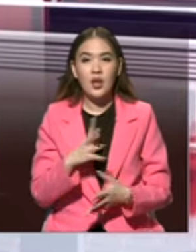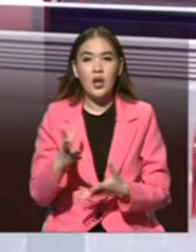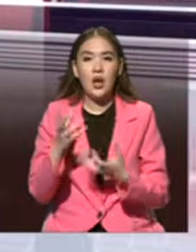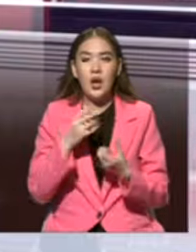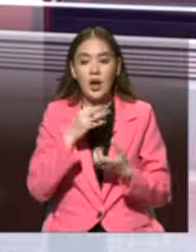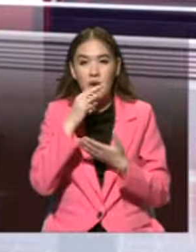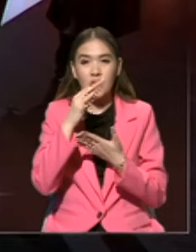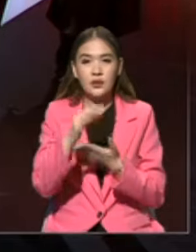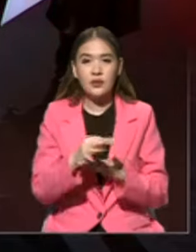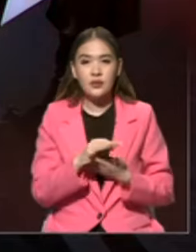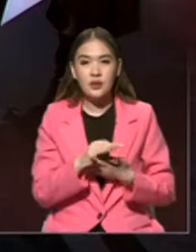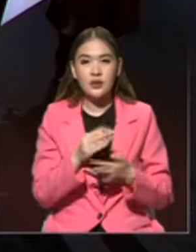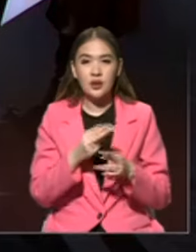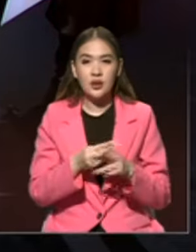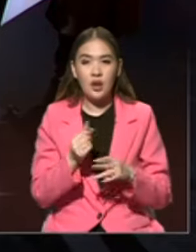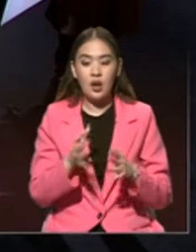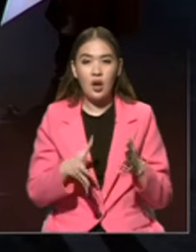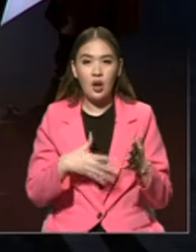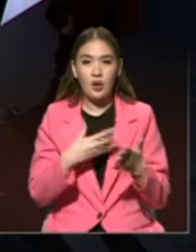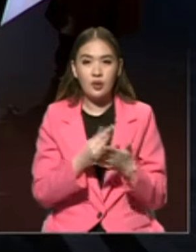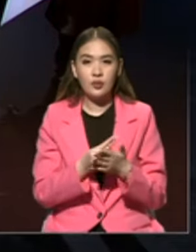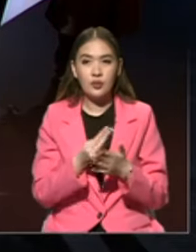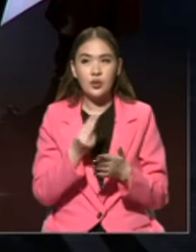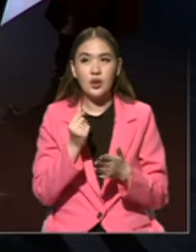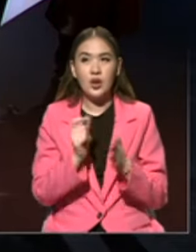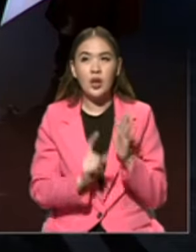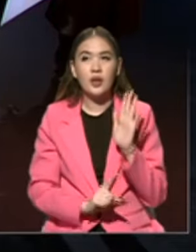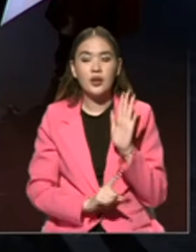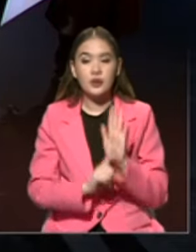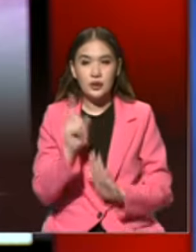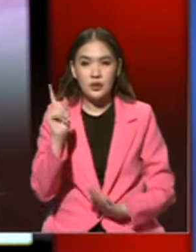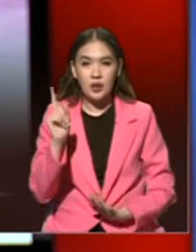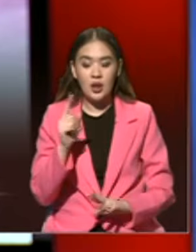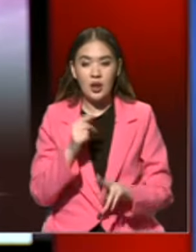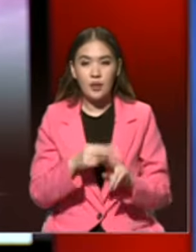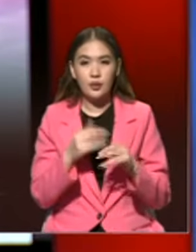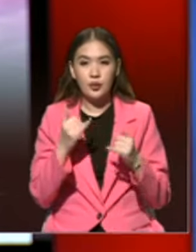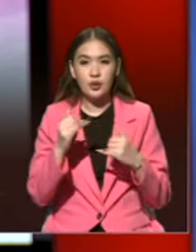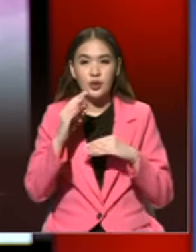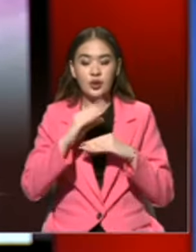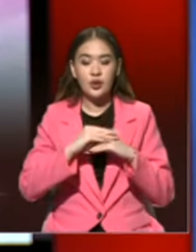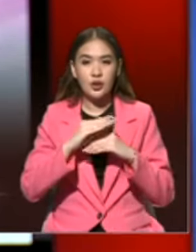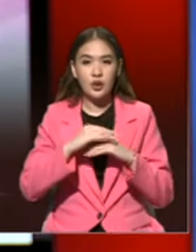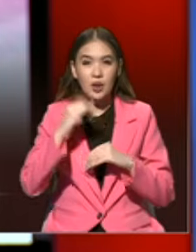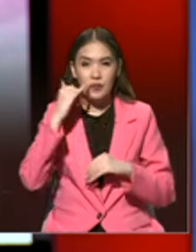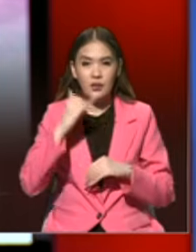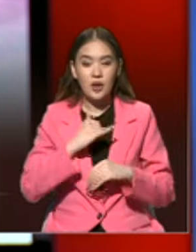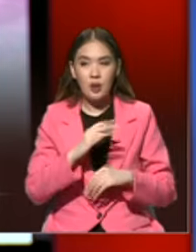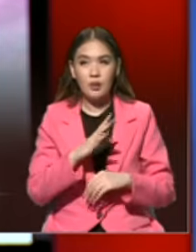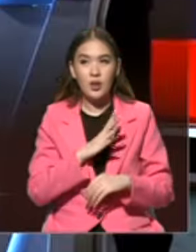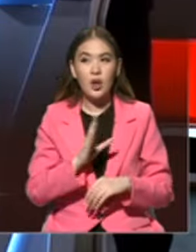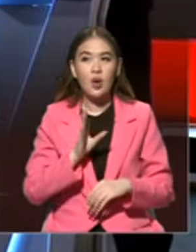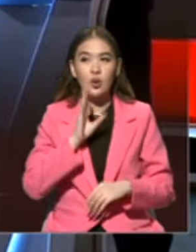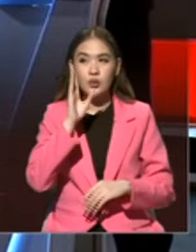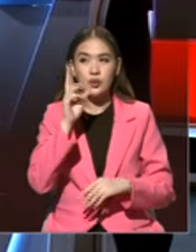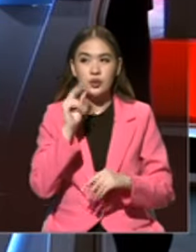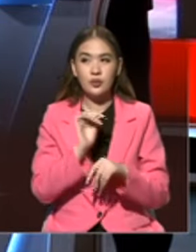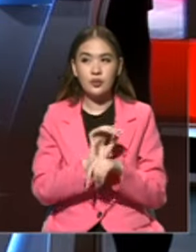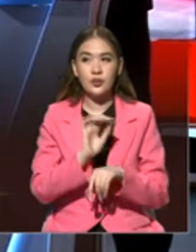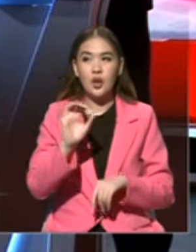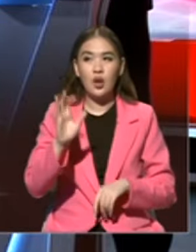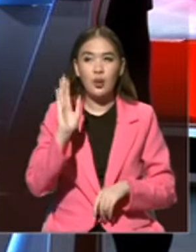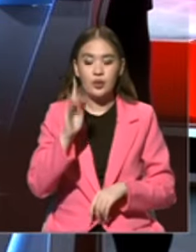бойынша қаражат төлеуді біз бастаймыз. Уже бүгін бізге кешке хабарласқанда таңертең уже жібереміз деді жаңағы.